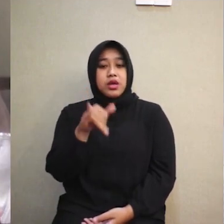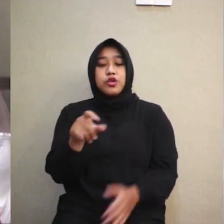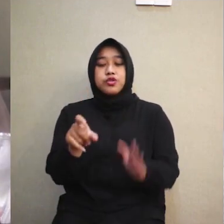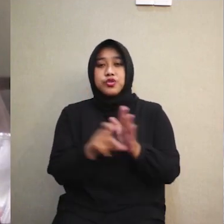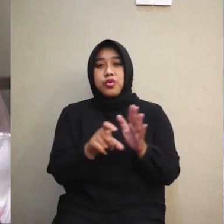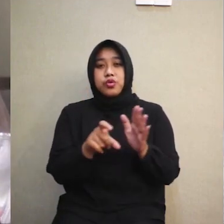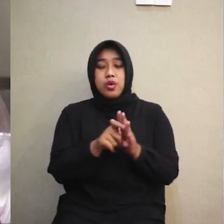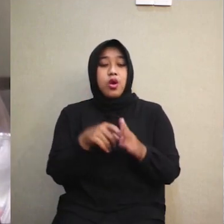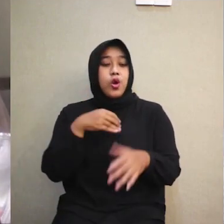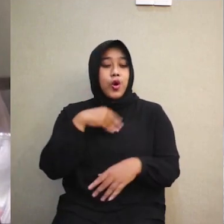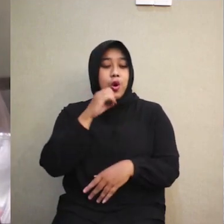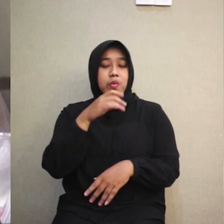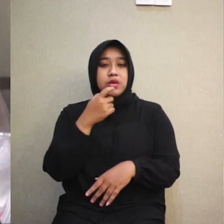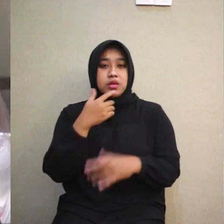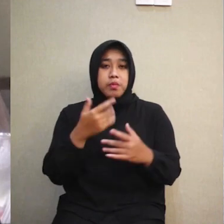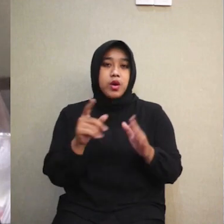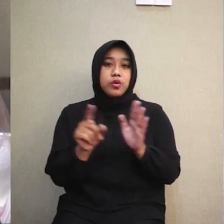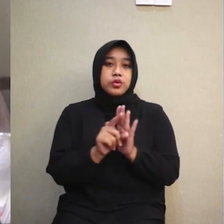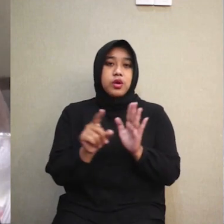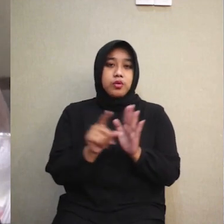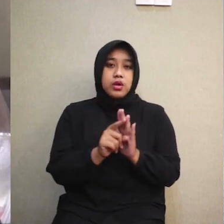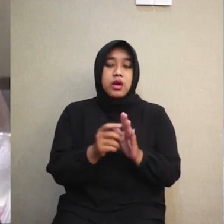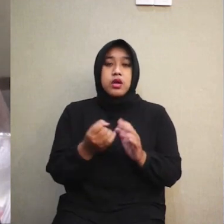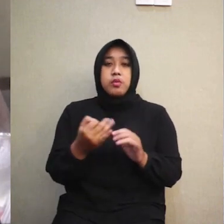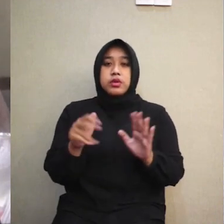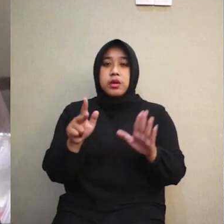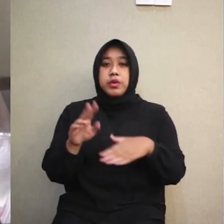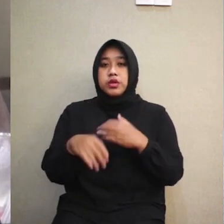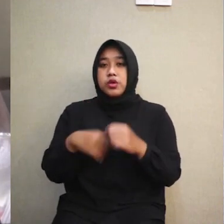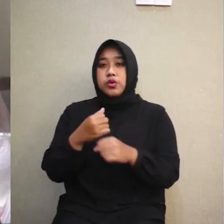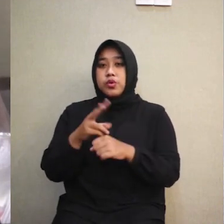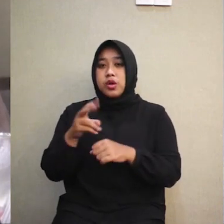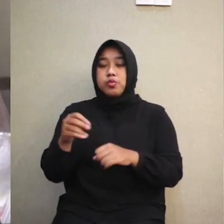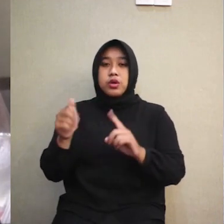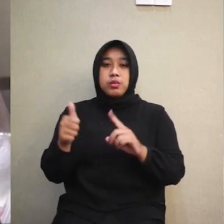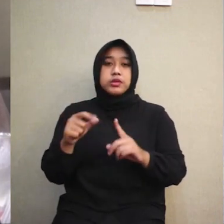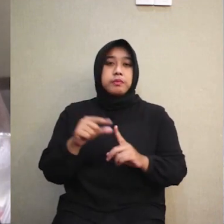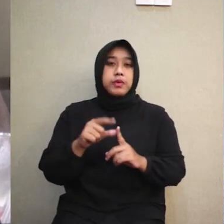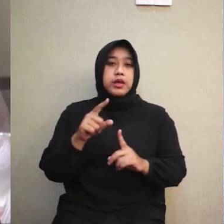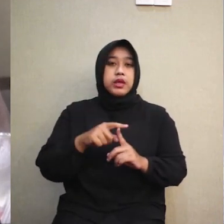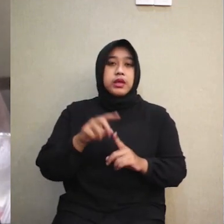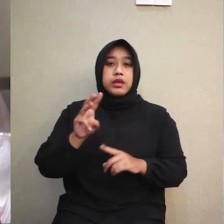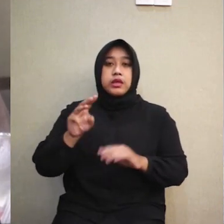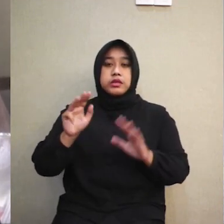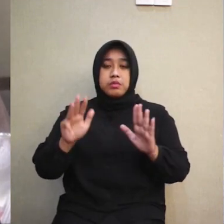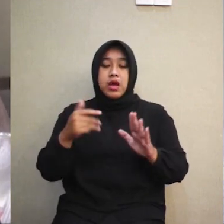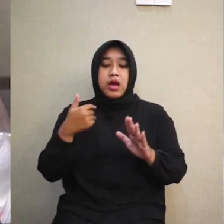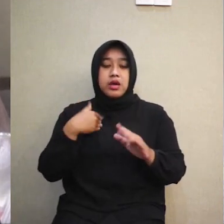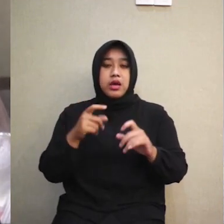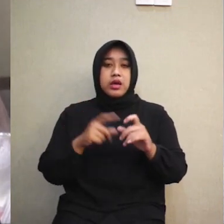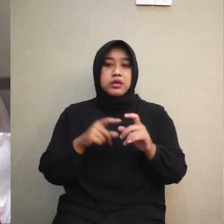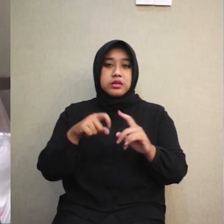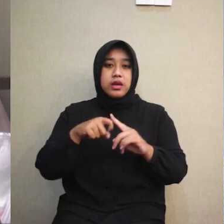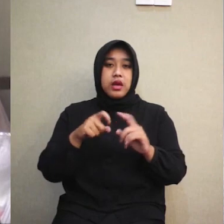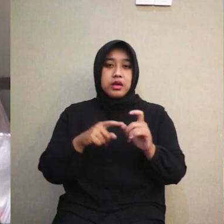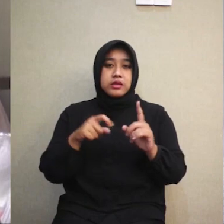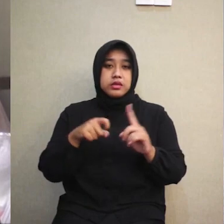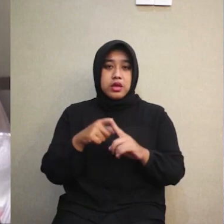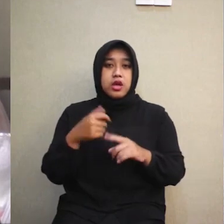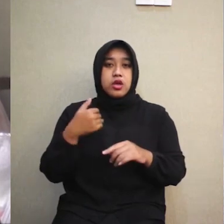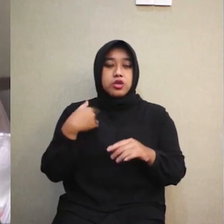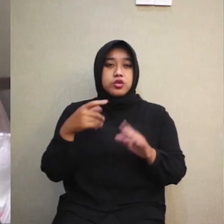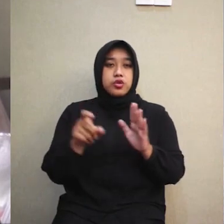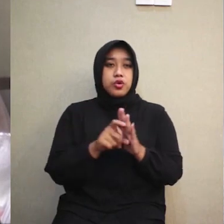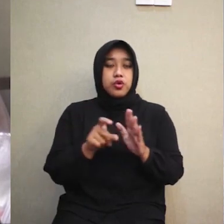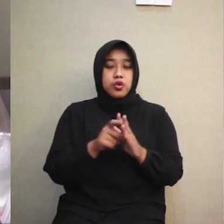kita ngomongin dari undang-undang 8 2016 PP 39 kemudian ada sksk atau misalnya di salah satu